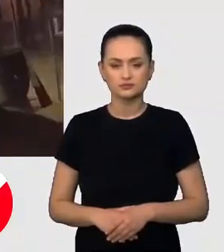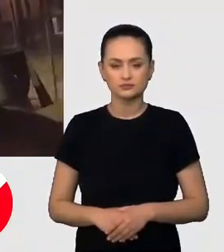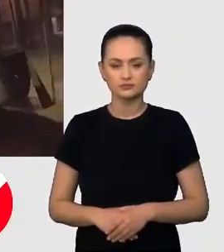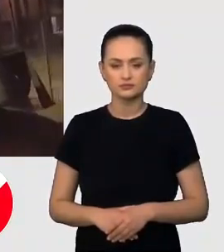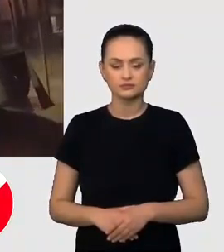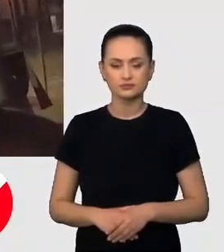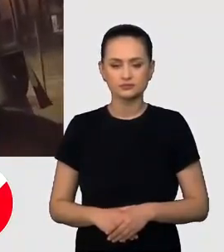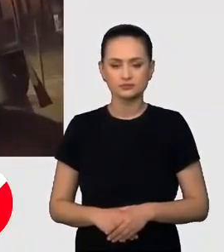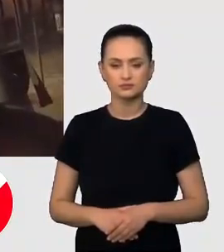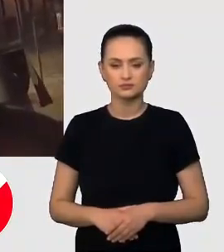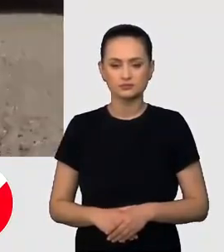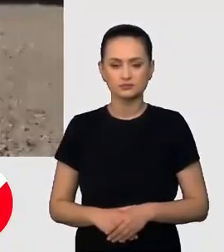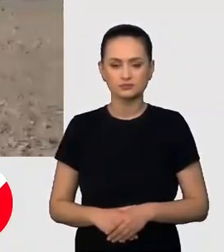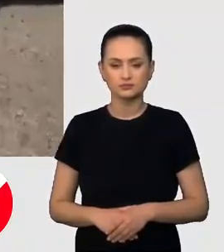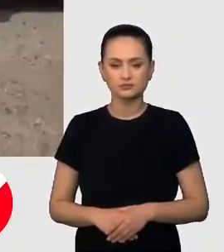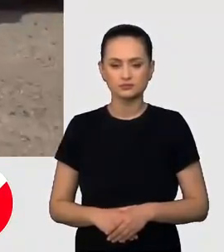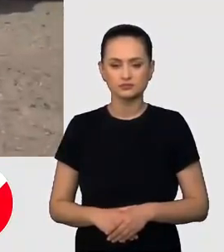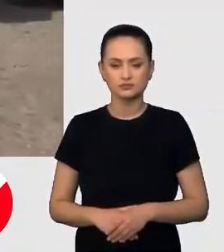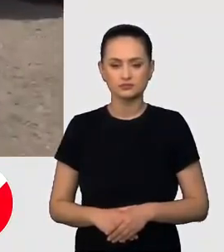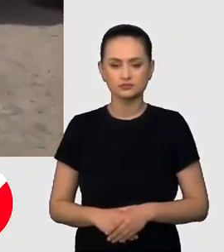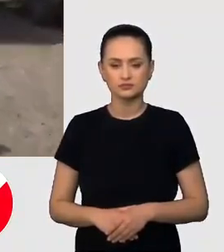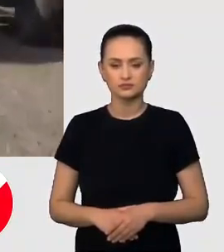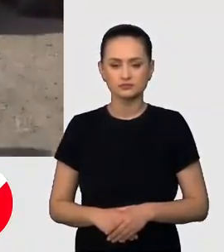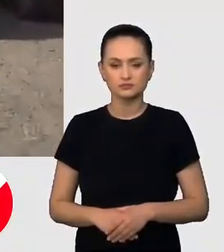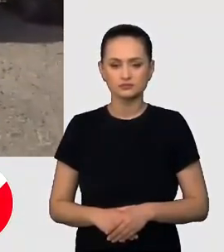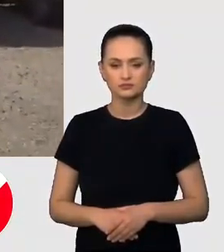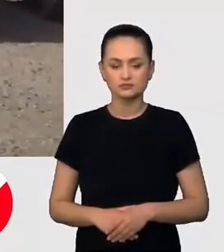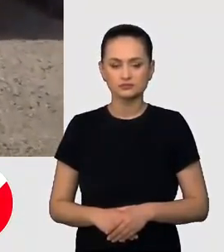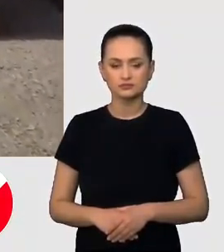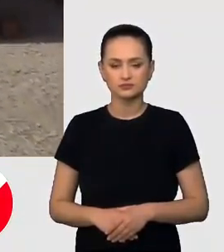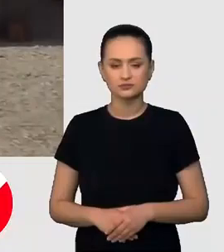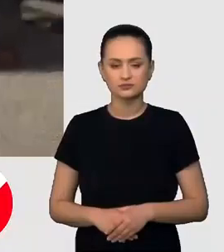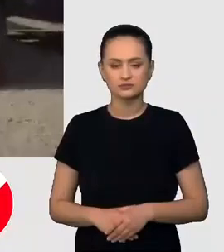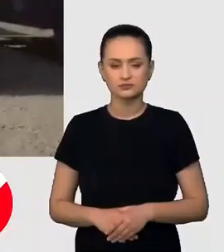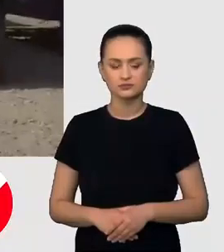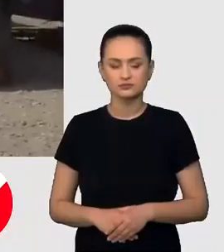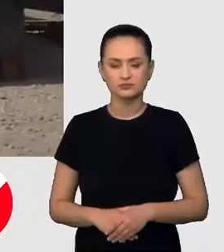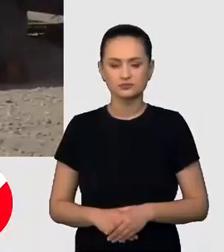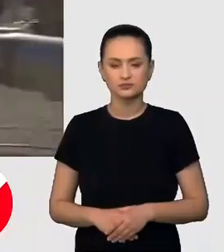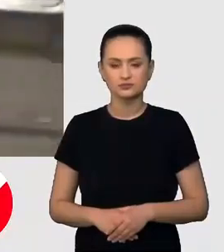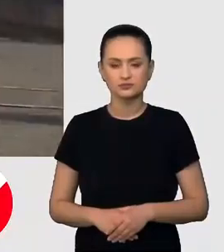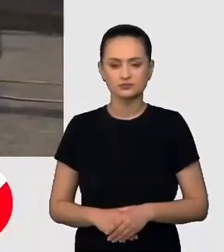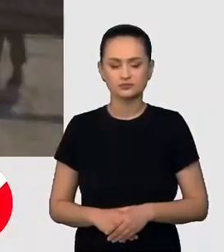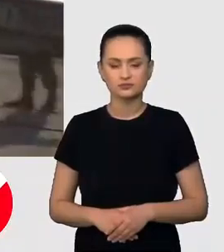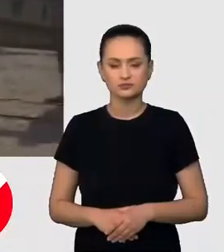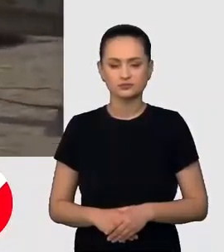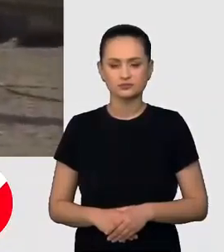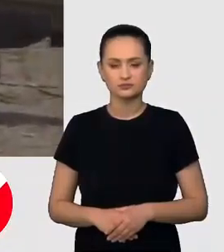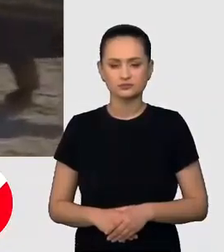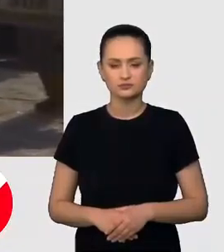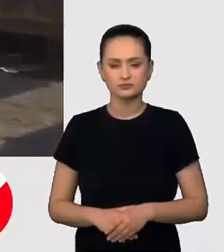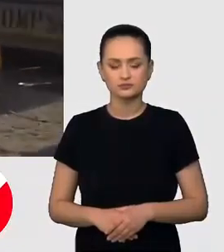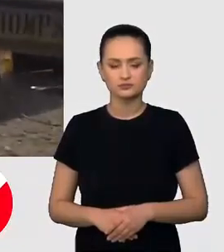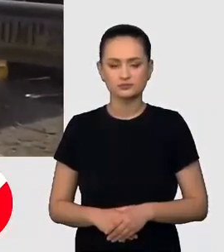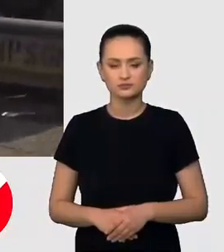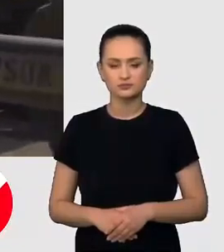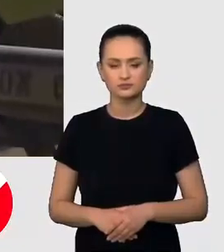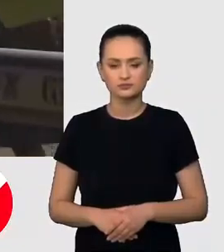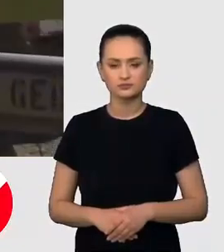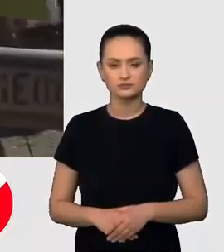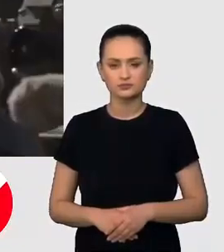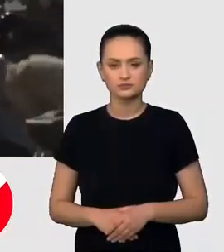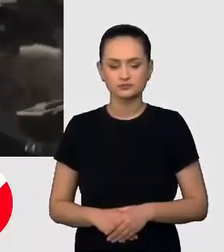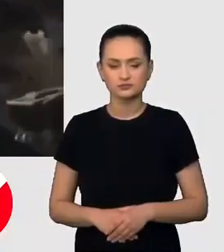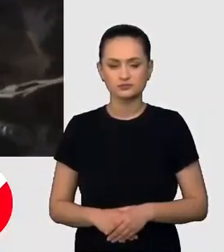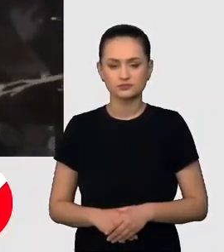of the United States and of NATO. I'm sure my NATO counterparts could speak to, including addressing a range of issues like